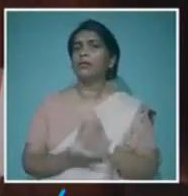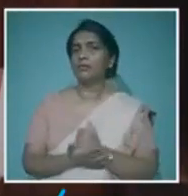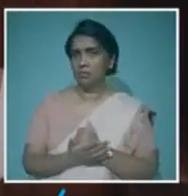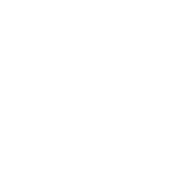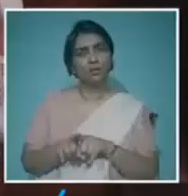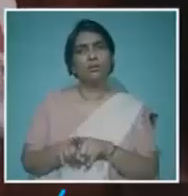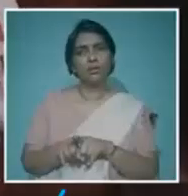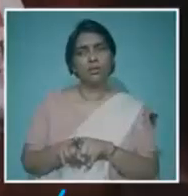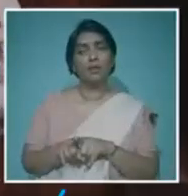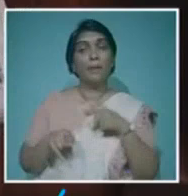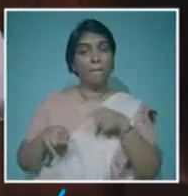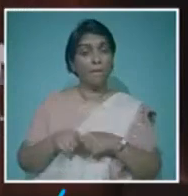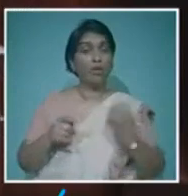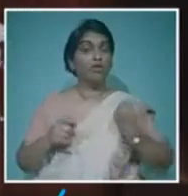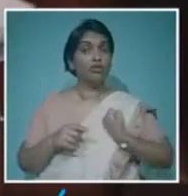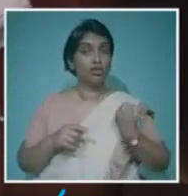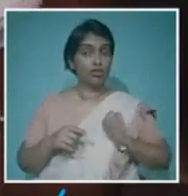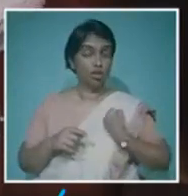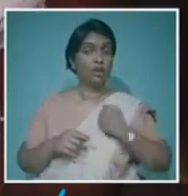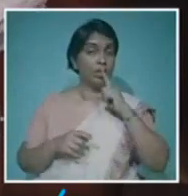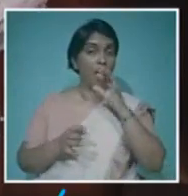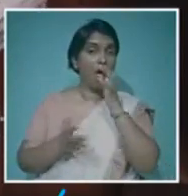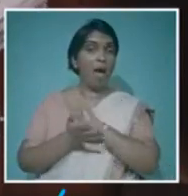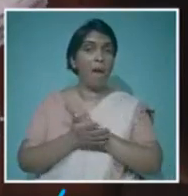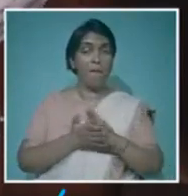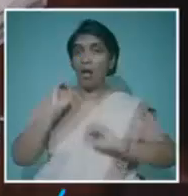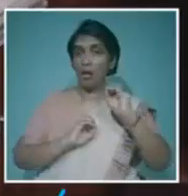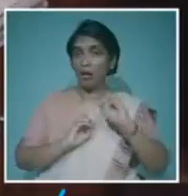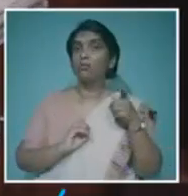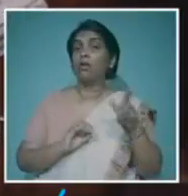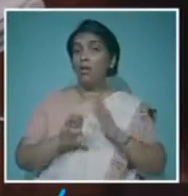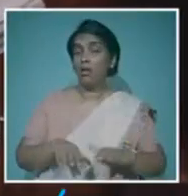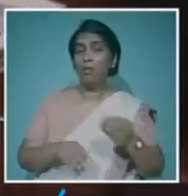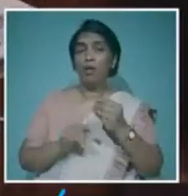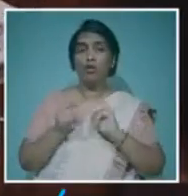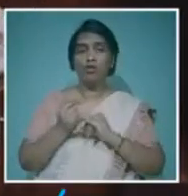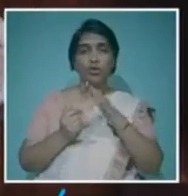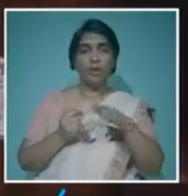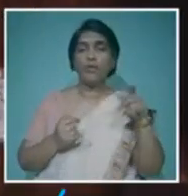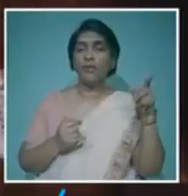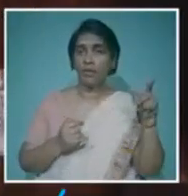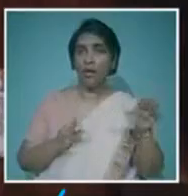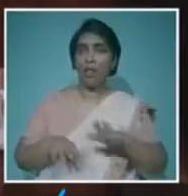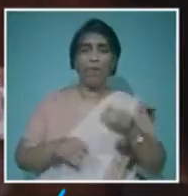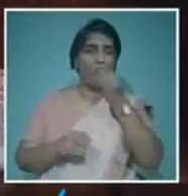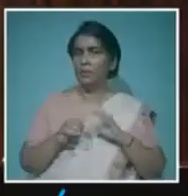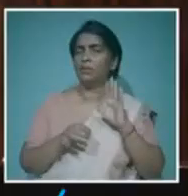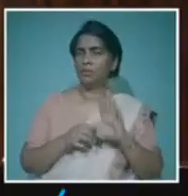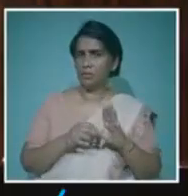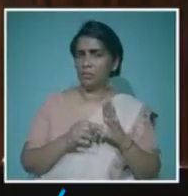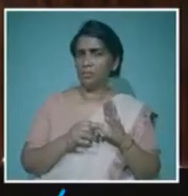එහෙම වෙන්න පුළුවන්. ඒක නෙමෙයි මේ වෛද්‍යවරයෙක් තමයි කියන්නේ හම්බන්තොට 80%ක් මේ සූර්යවැව කොට්ටාෂේ දරුවන් මන්ද පෝෂණ